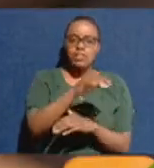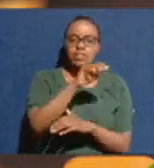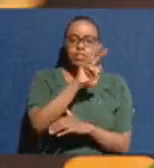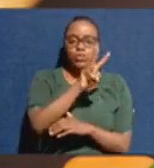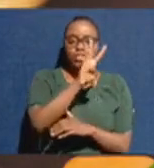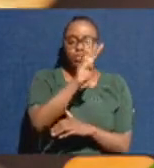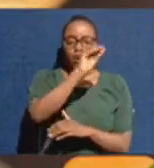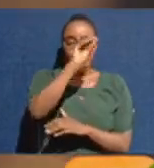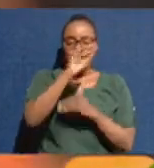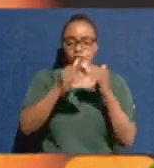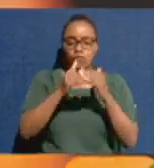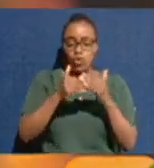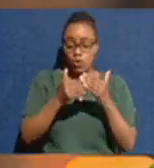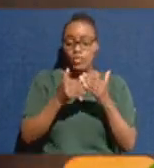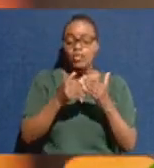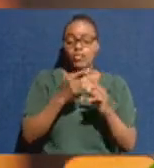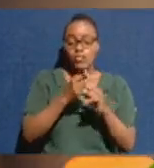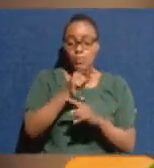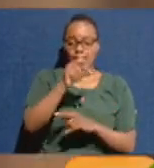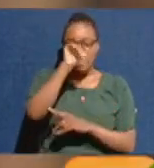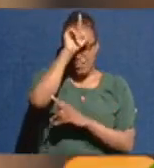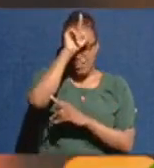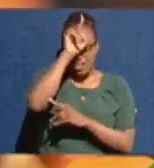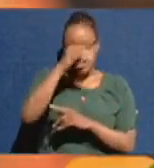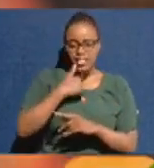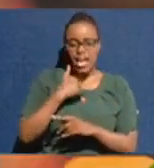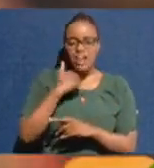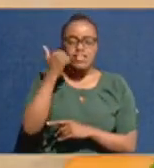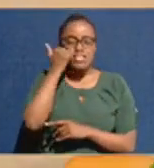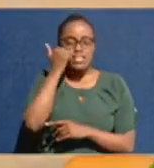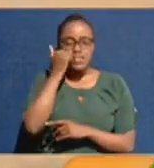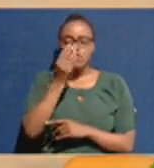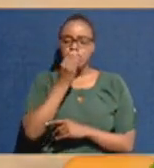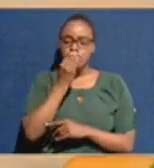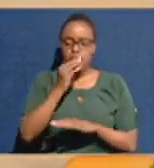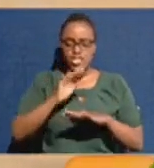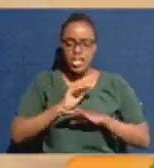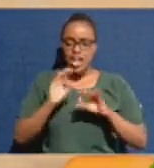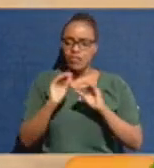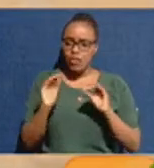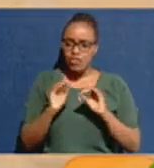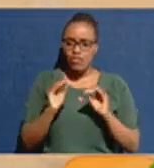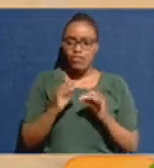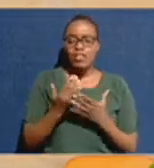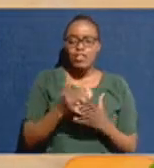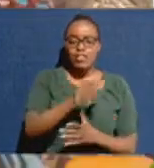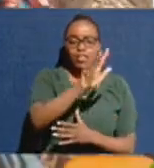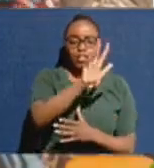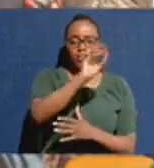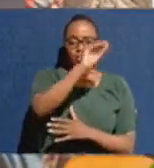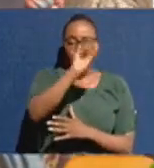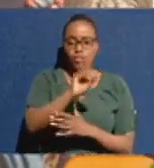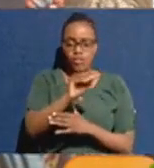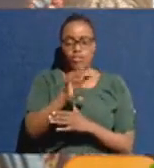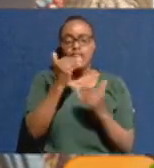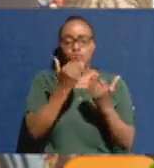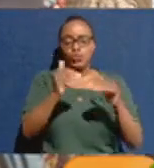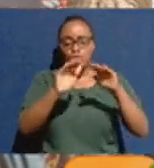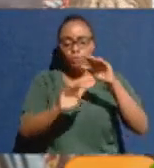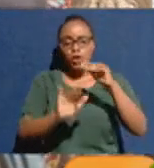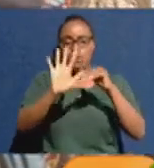katika kijiji hiki cha Kavunzoni peke yake kuna utapiamlo. Na asilimia 35 kati ya watoto ambao wako chini ya miaka